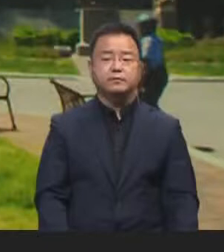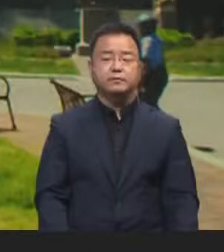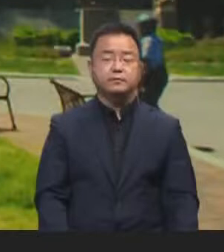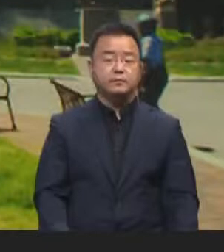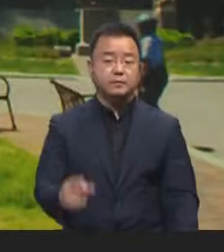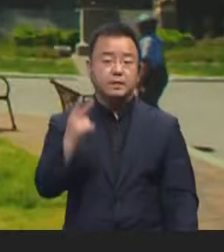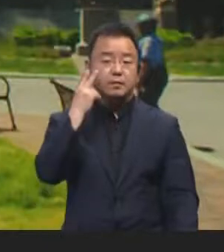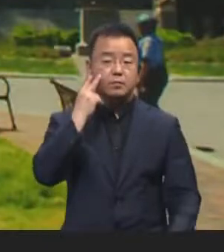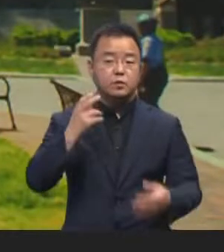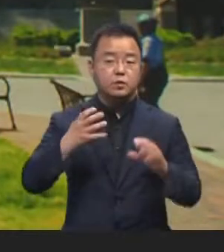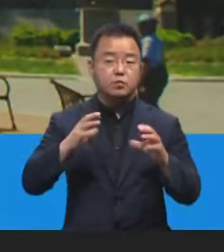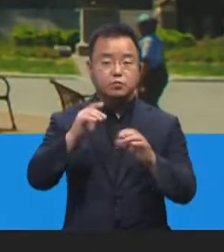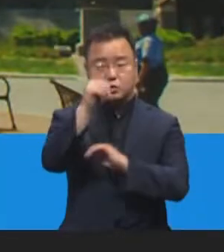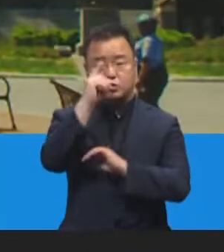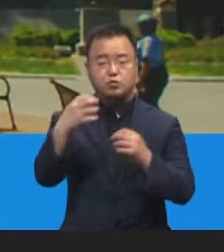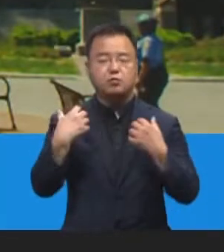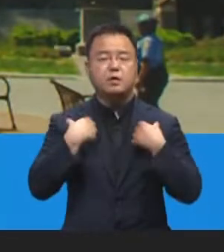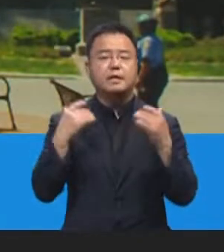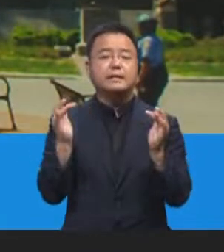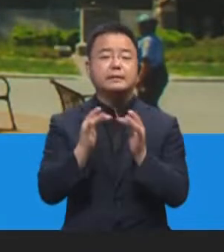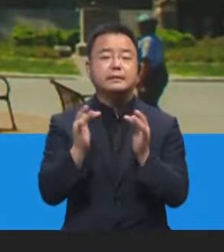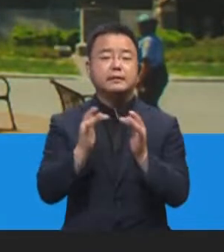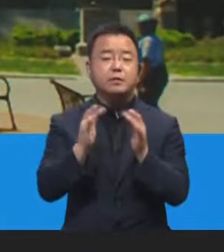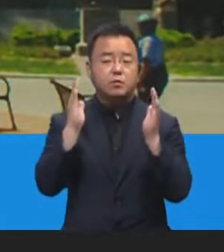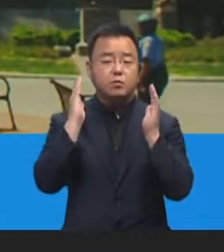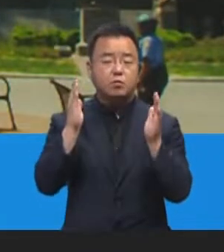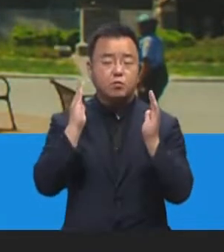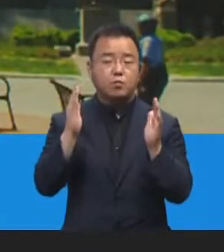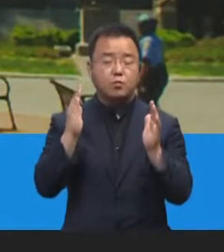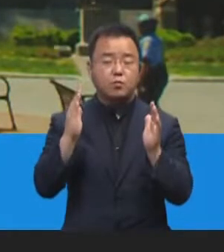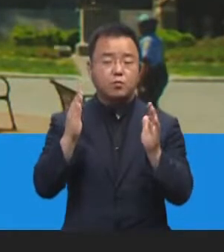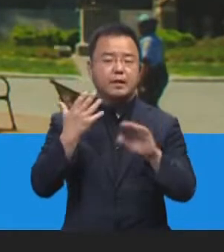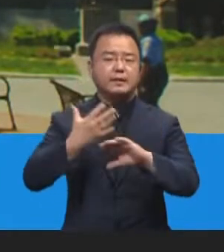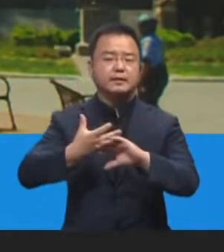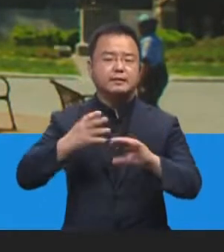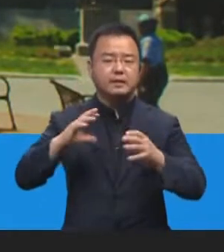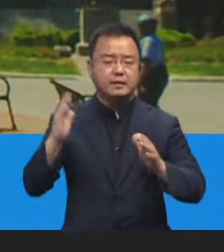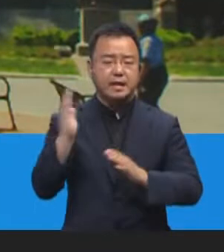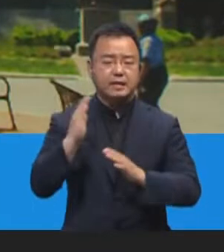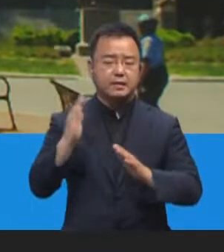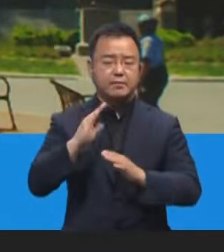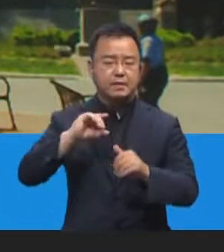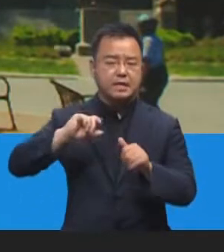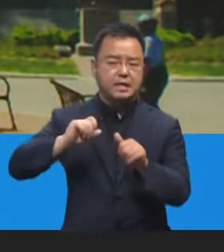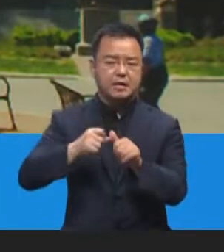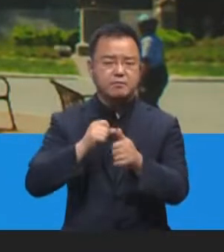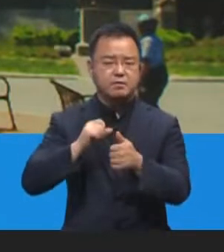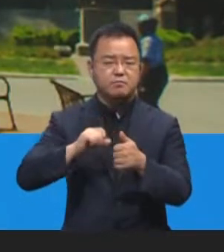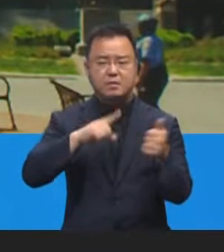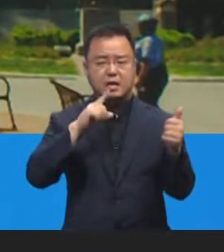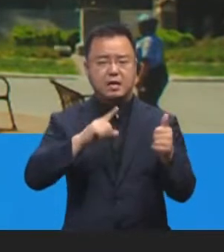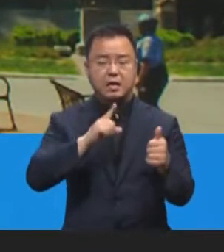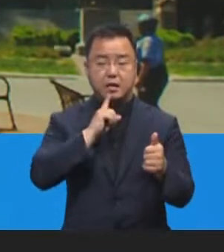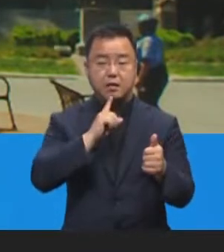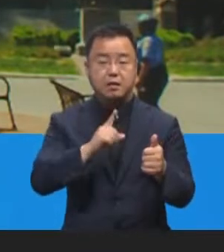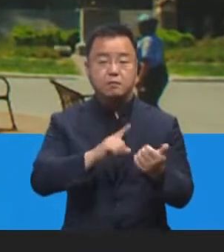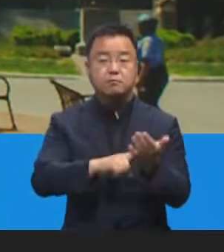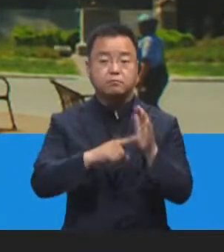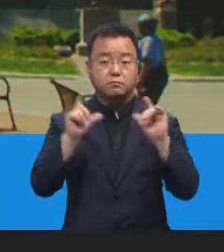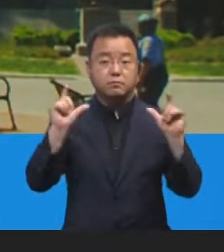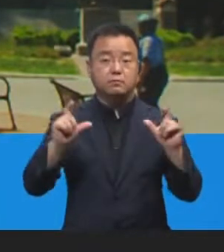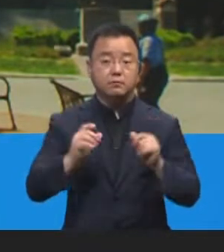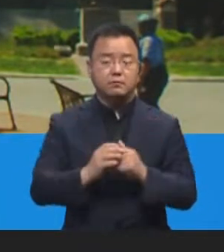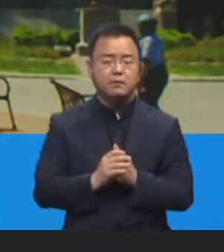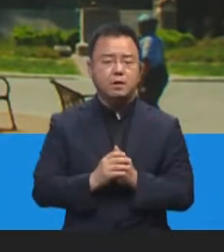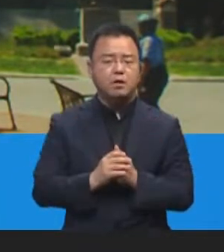미국 행정부가 온라인으로 수업을 듣는 외국인 학생들의 대해 강제 추방이 라는 초강수 대응을 선언했습니다